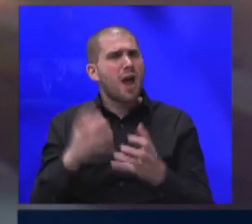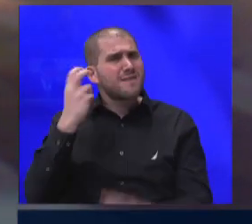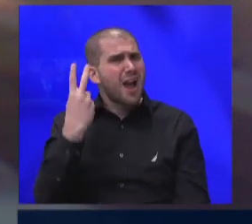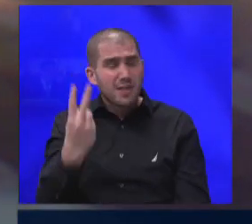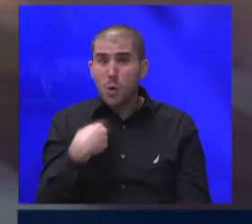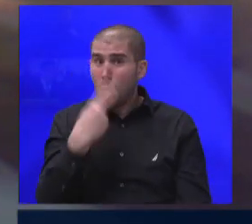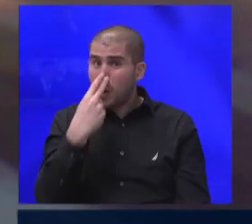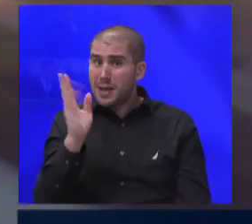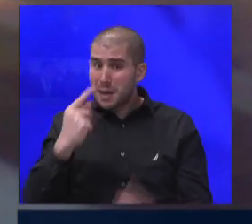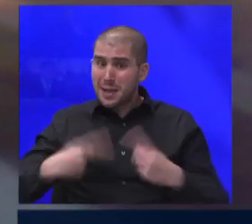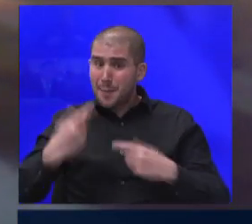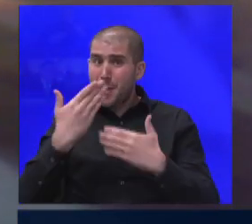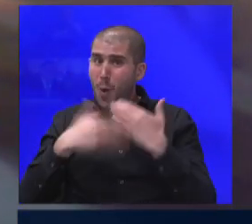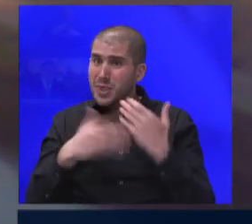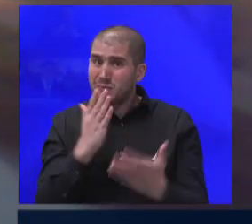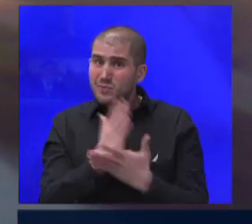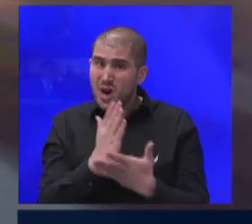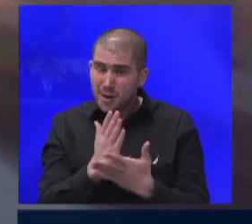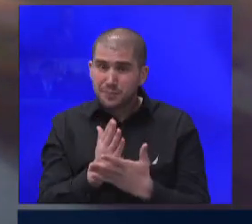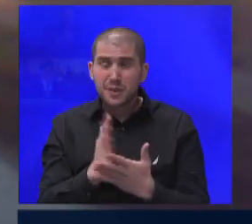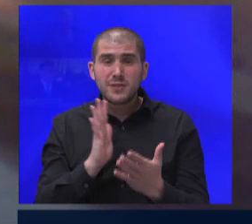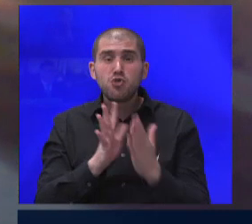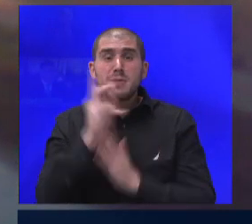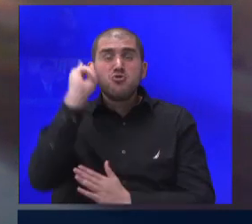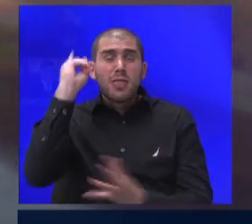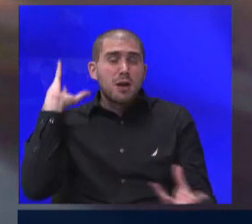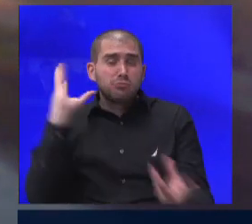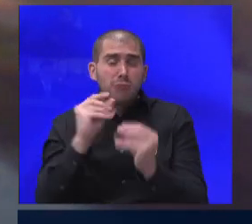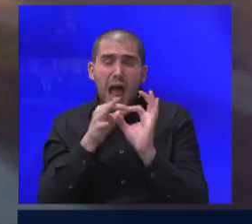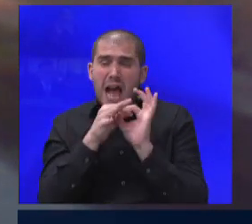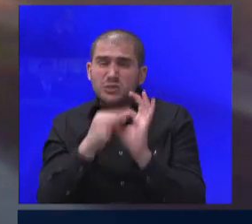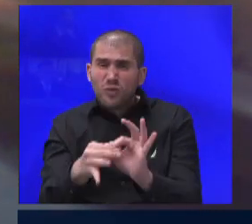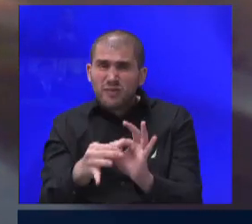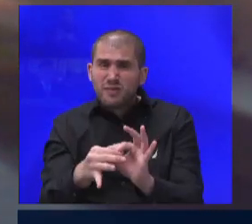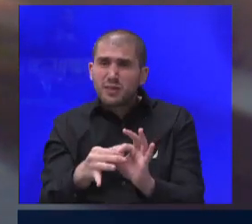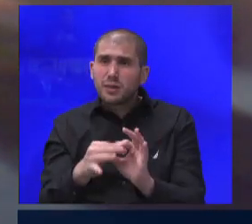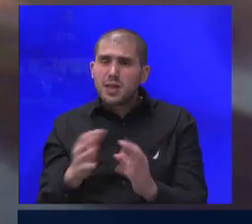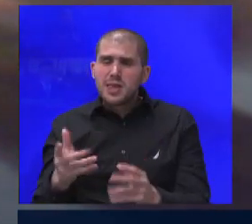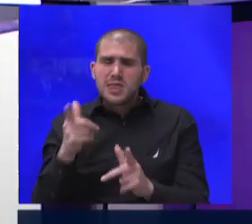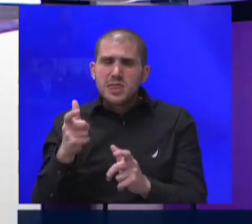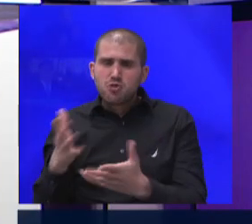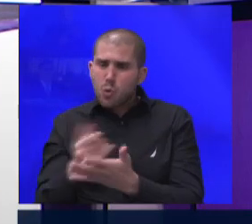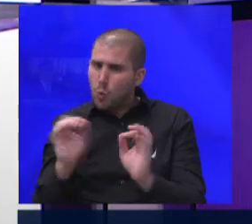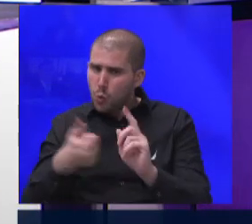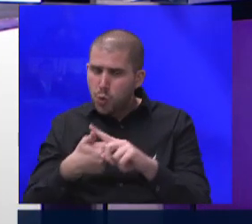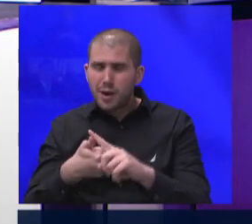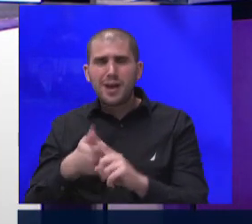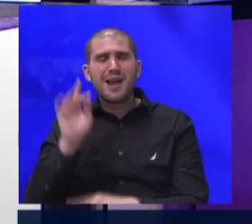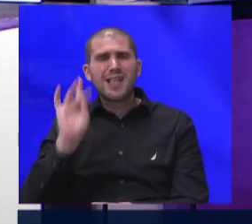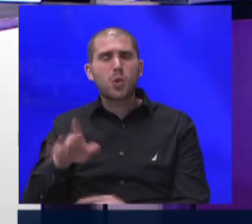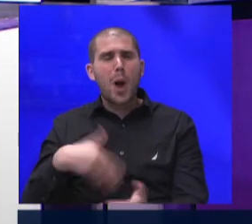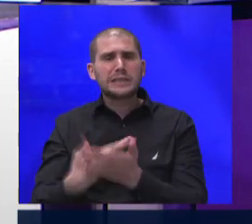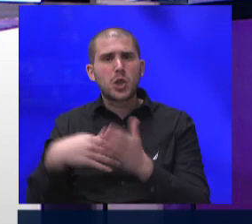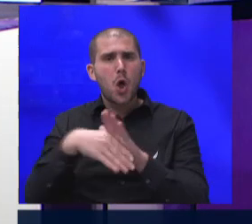האחרונים, במשך 12 שנה ברציפות, לא אספו את הנשק הלא חוקי. התנגדו להצעת החוק שלי לעונשי מינימום על